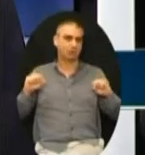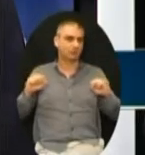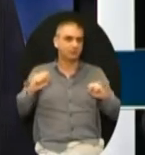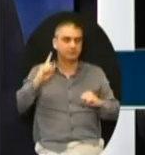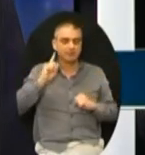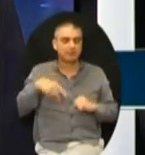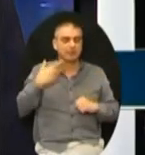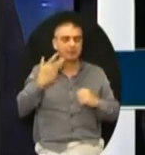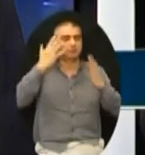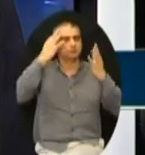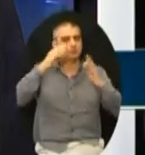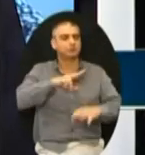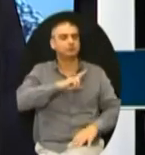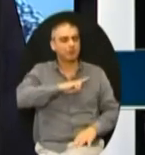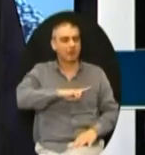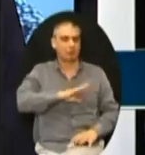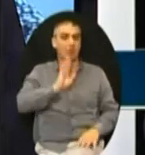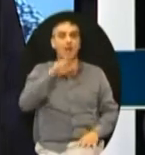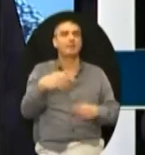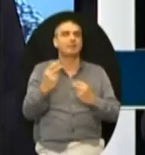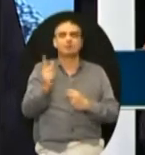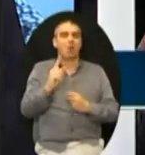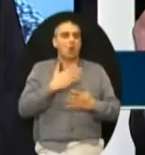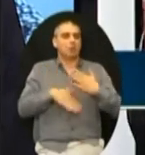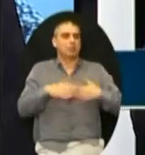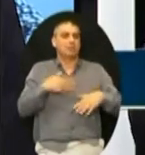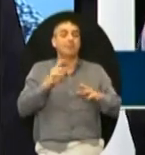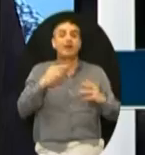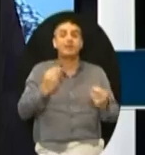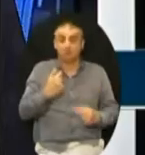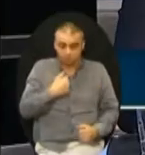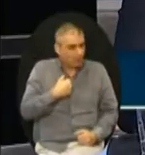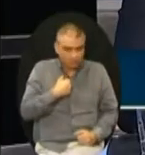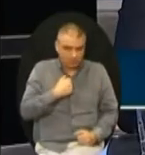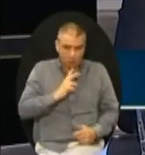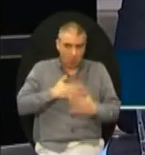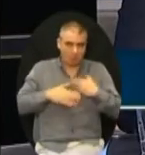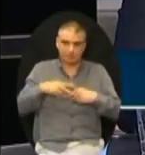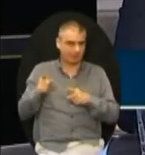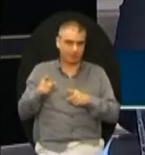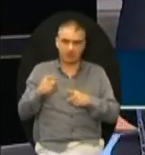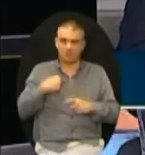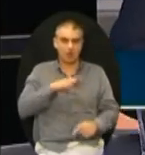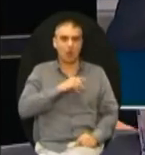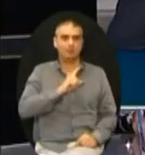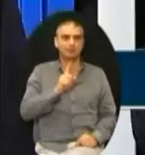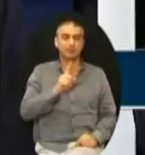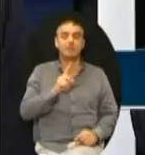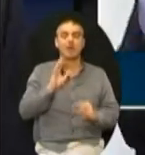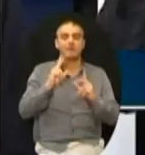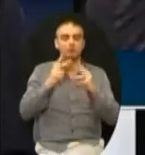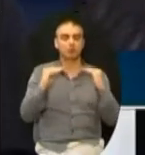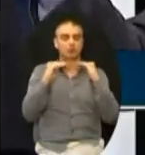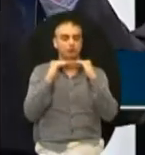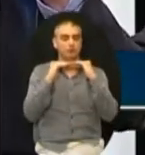צריכה לגלות סבלנות ואורך רוח גם לדברים שהם לא סימפטיים וגם לדברים שאני לא מספט אותם ולא מסכים להם אז, באופן